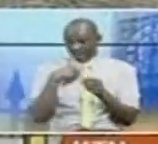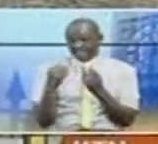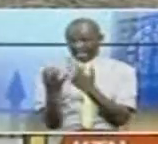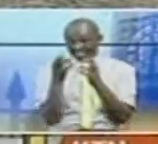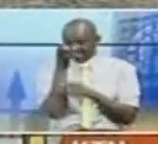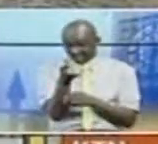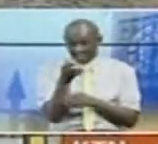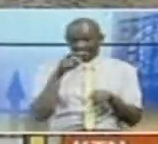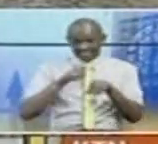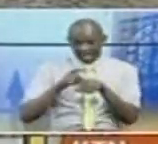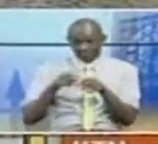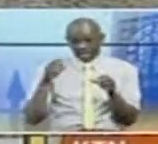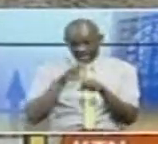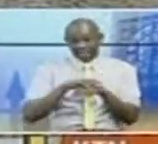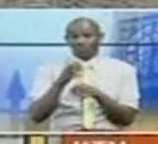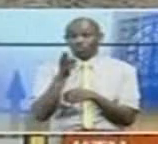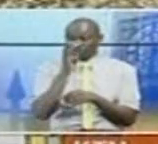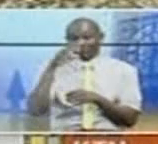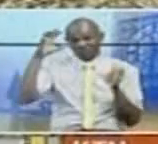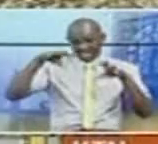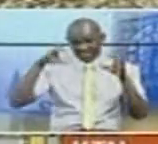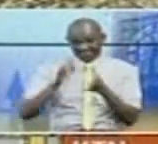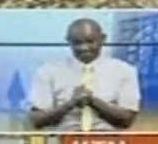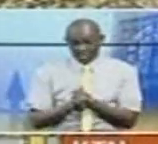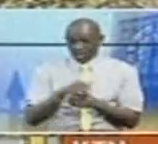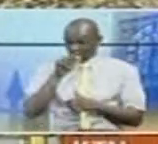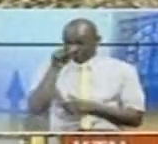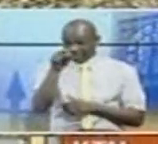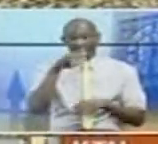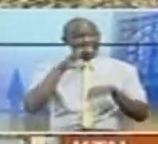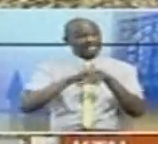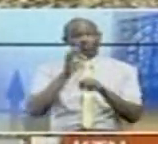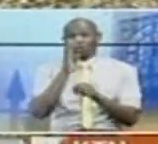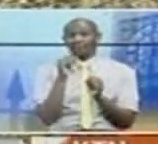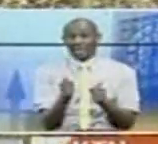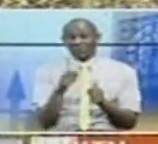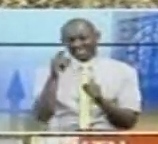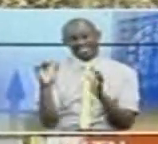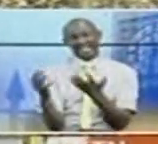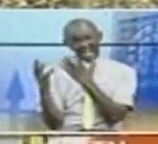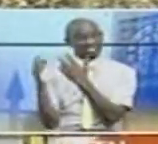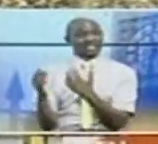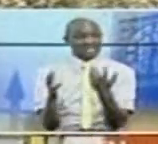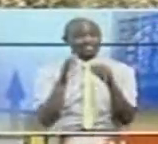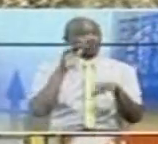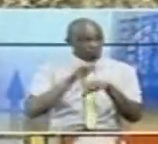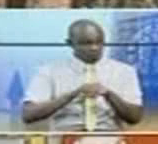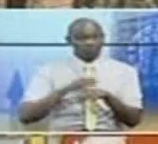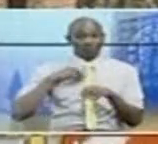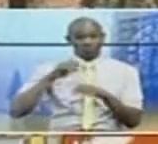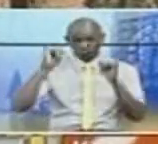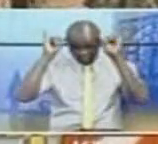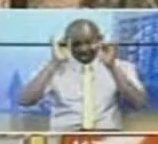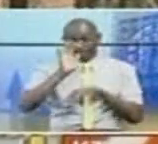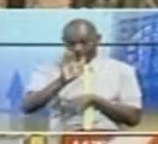vidimbwi wanavyokusanyia maji ya mvua. Kwao japo hawajapata maji, nyasi hizi ni muhimu kwa tegemeo lao la mifugo.